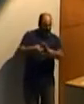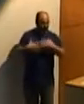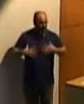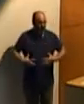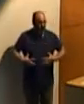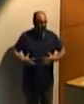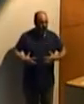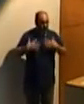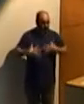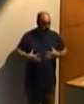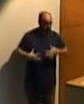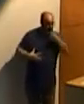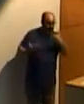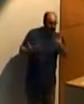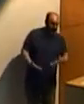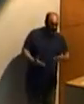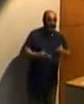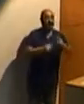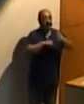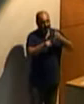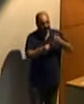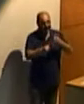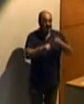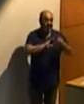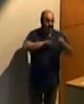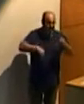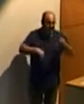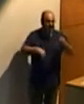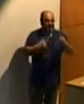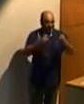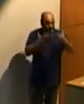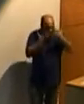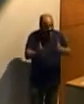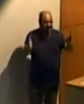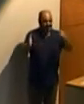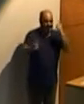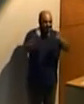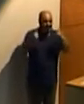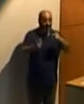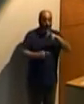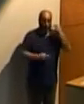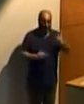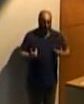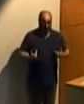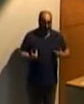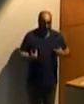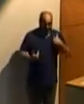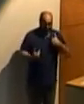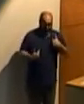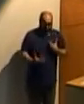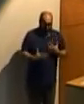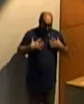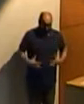notion de corps de corps humains pour enfin ouvrir la question sur l'homme créateur de l'homme et